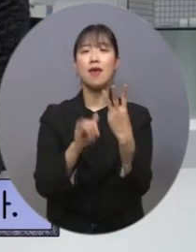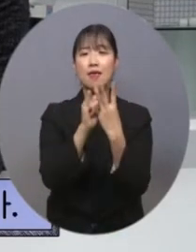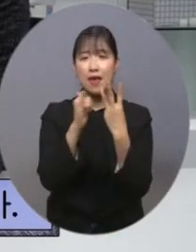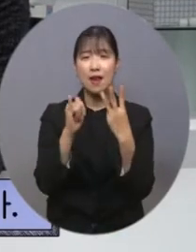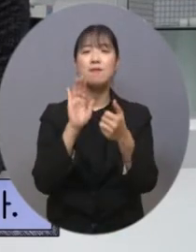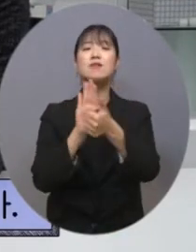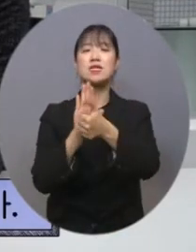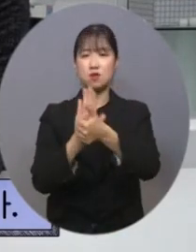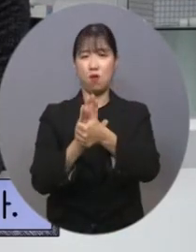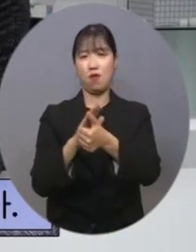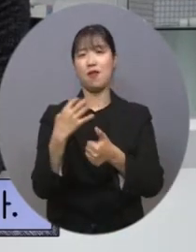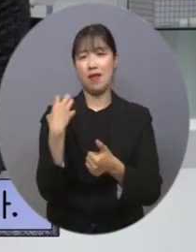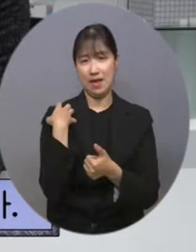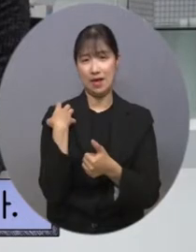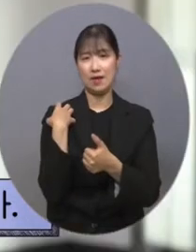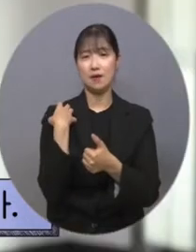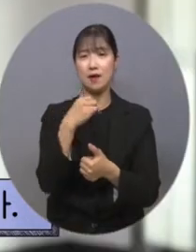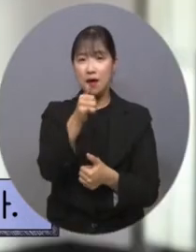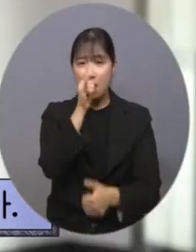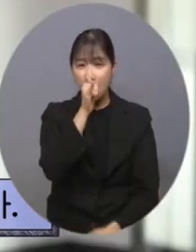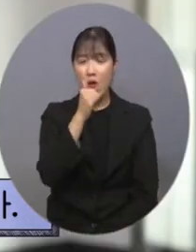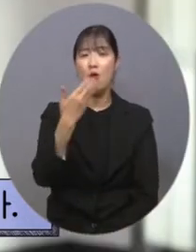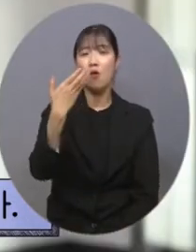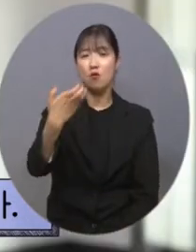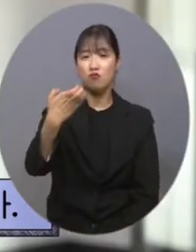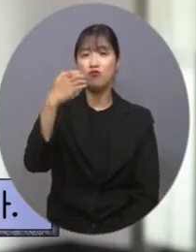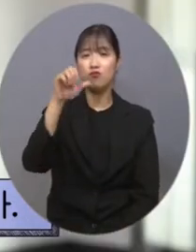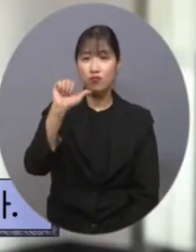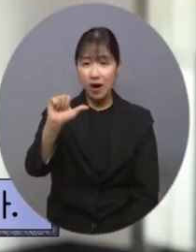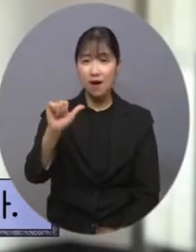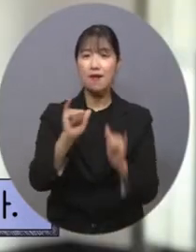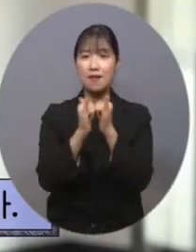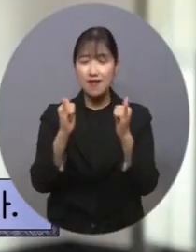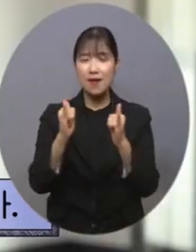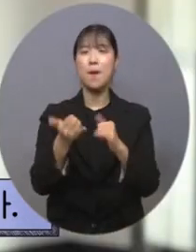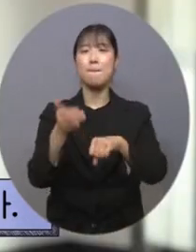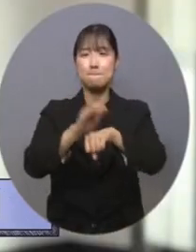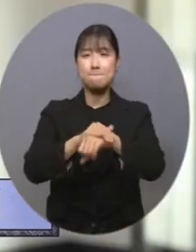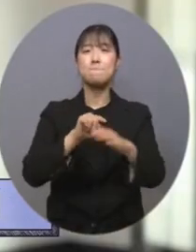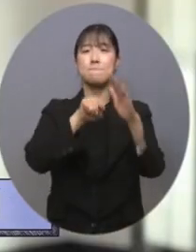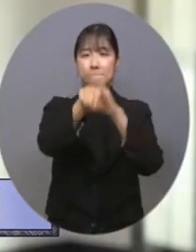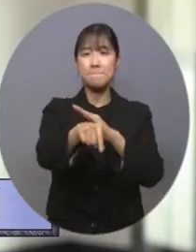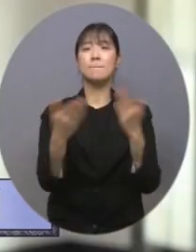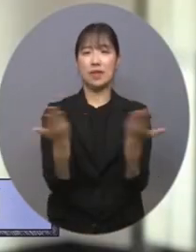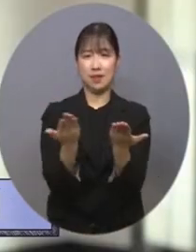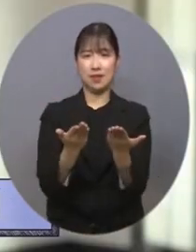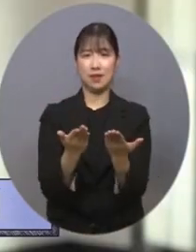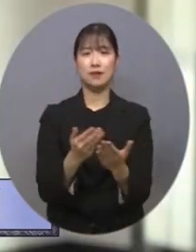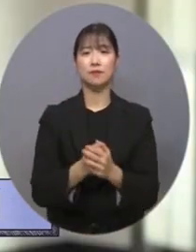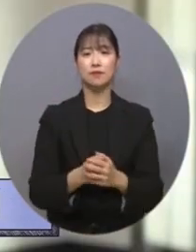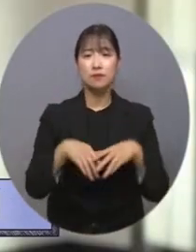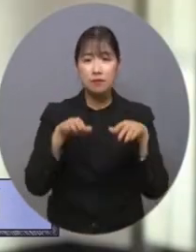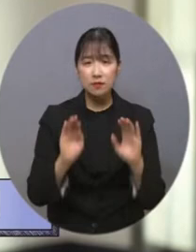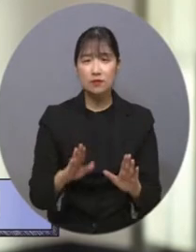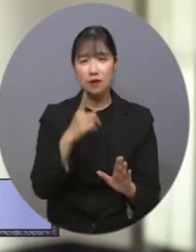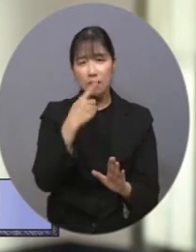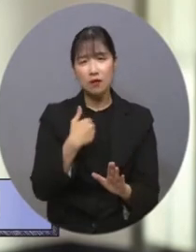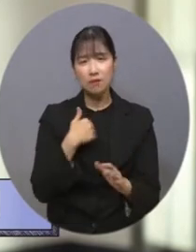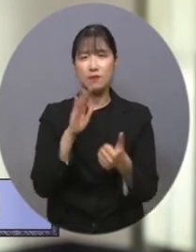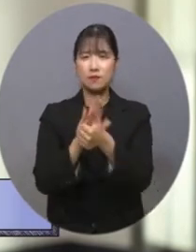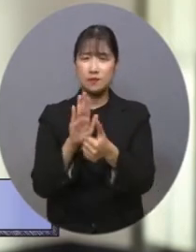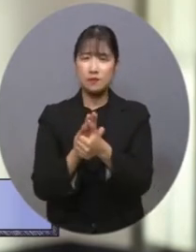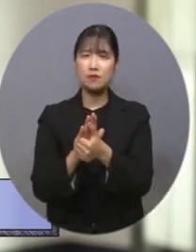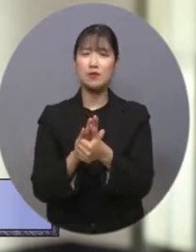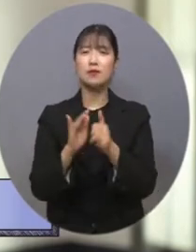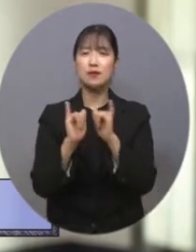업무를 하고 계신 분이 이제 세 분 계시고 네. 95분은 현장에 계십니다. 근데 지금 현재 저희들이 지원하고 있는